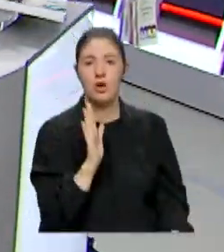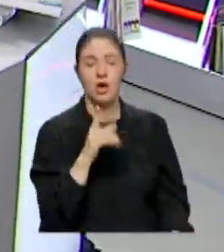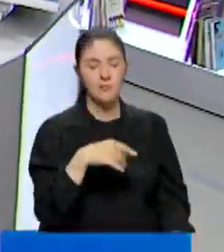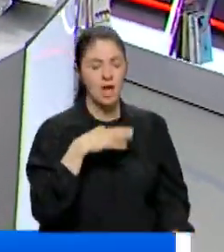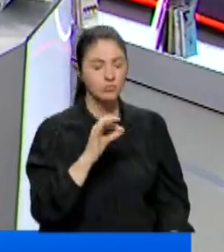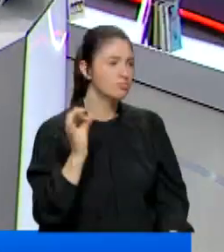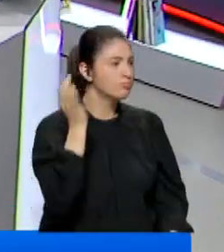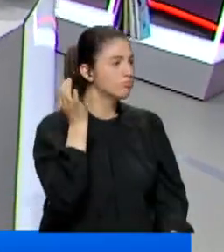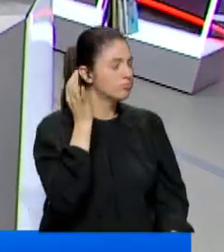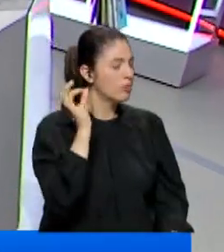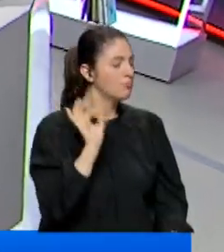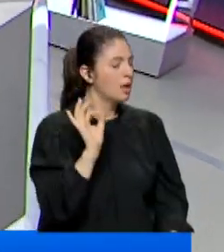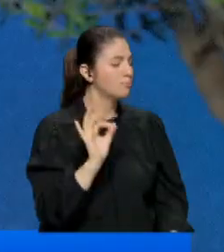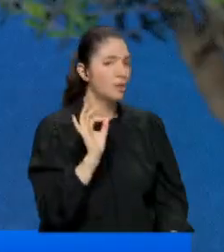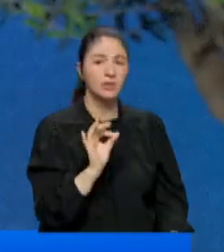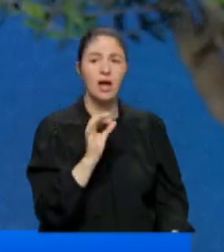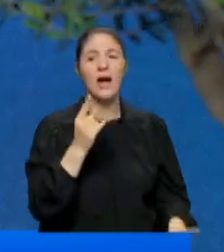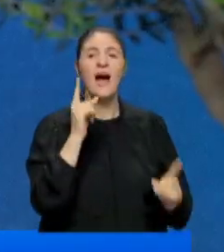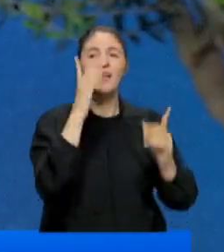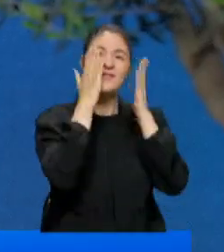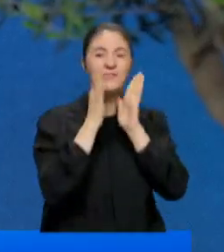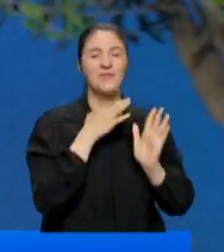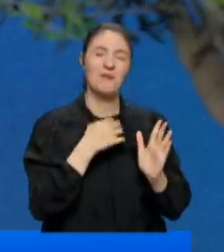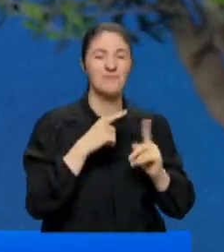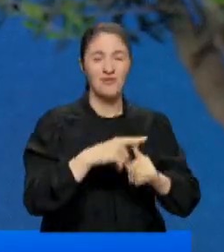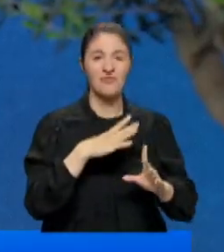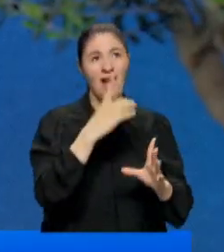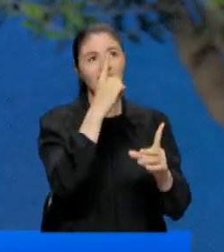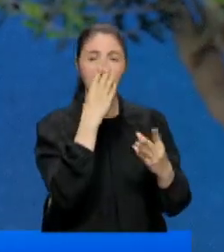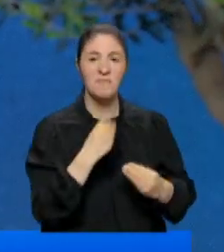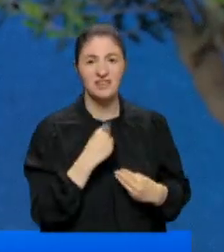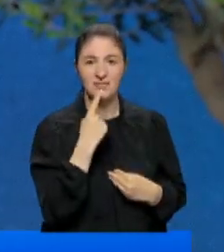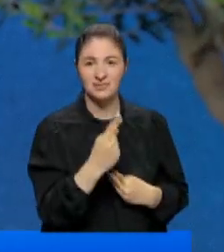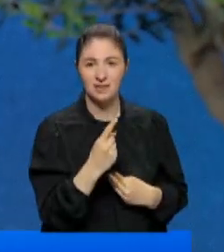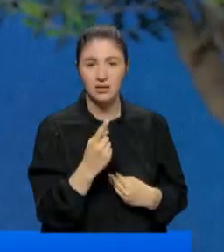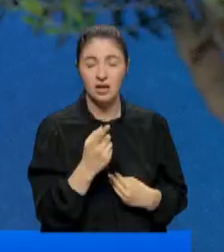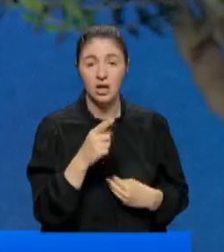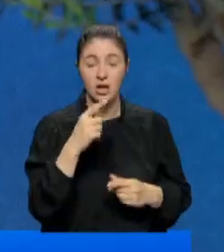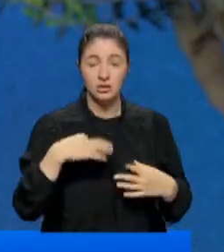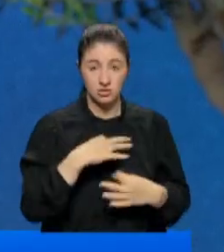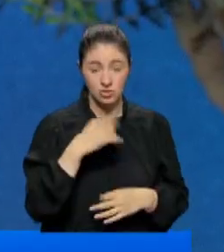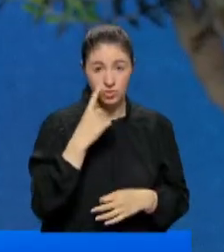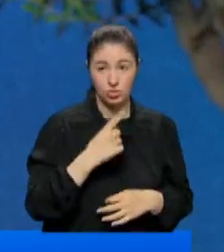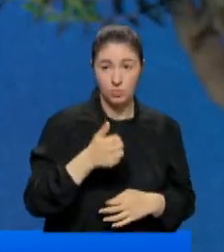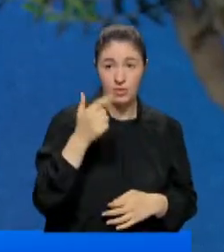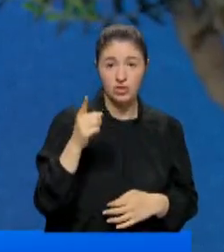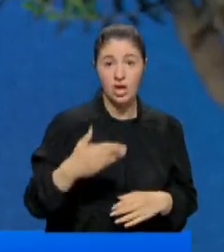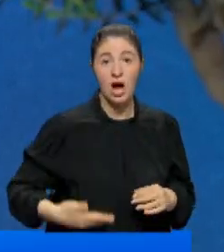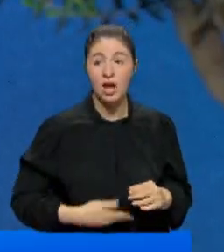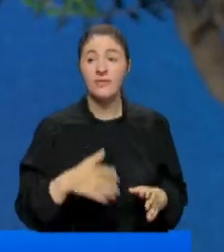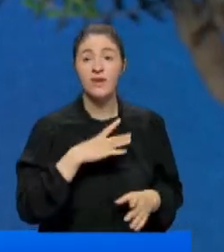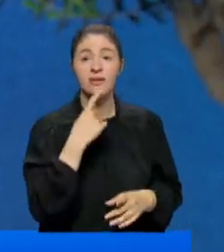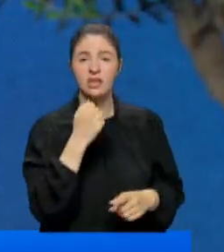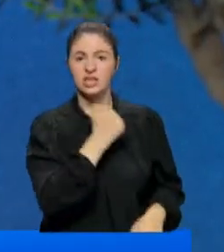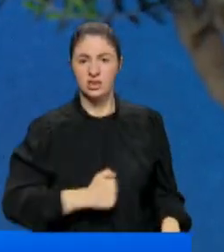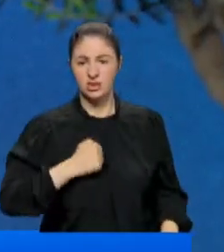biz hep şunu duymuştuk. Allah'a şükür torunlarım var, Allah bağışlasın derdik. Sayın Cumhurbaşkanı da açlık var